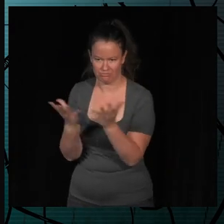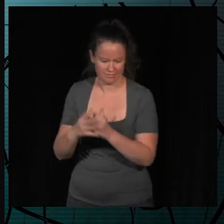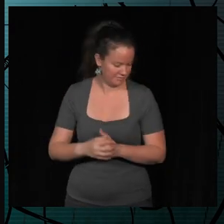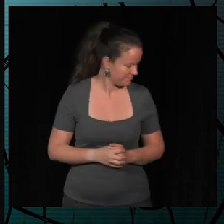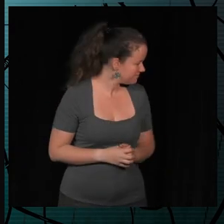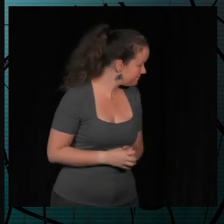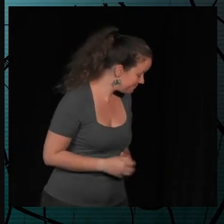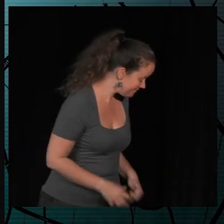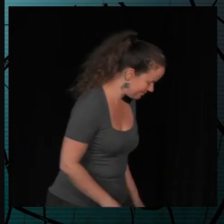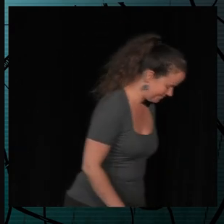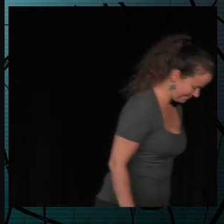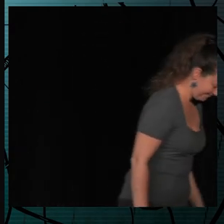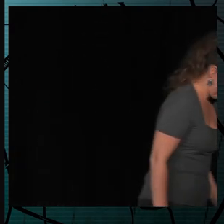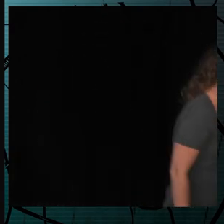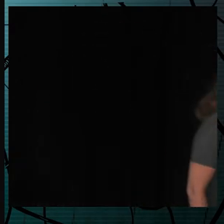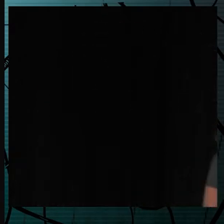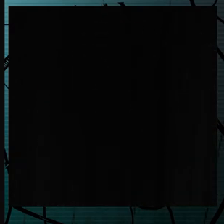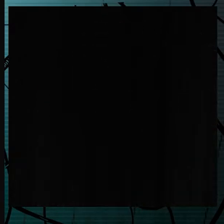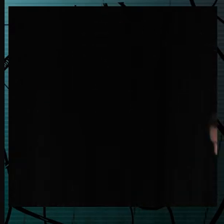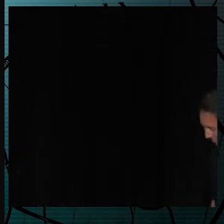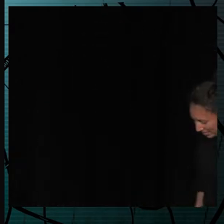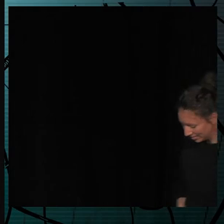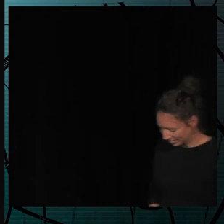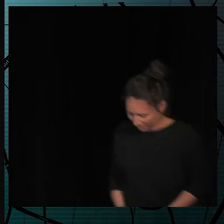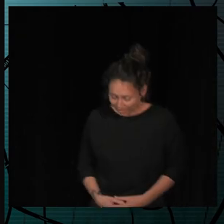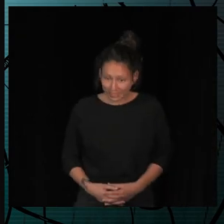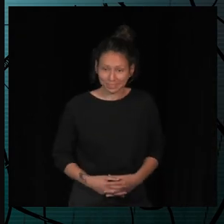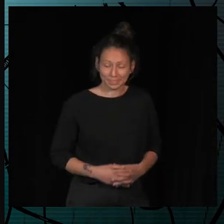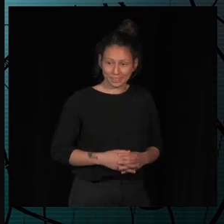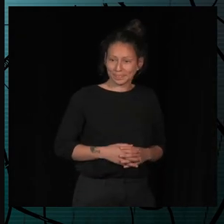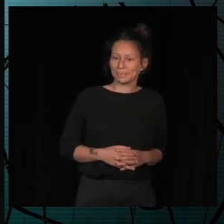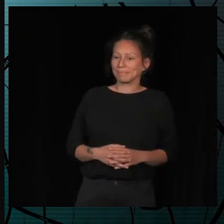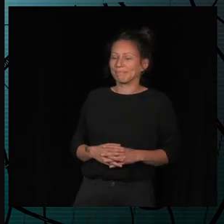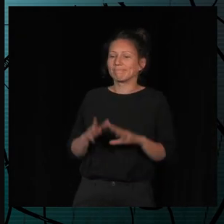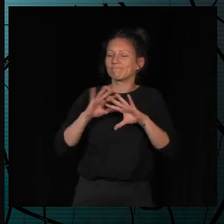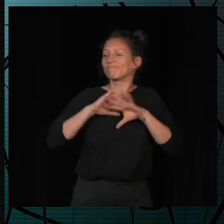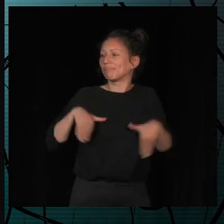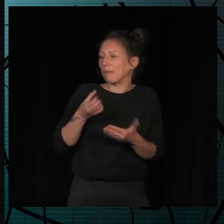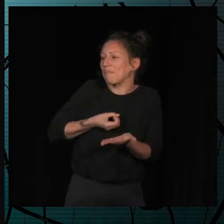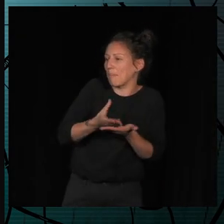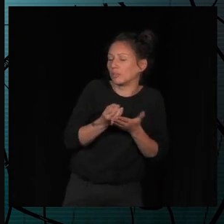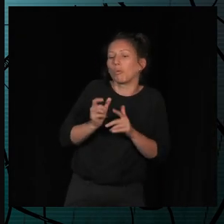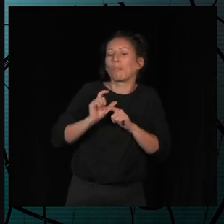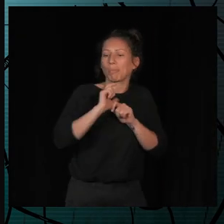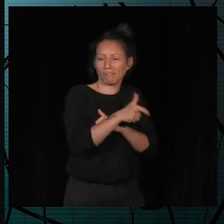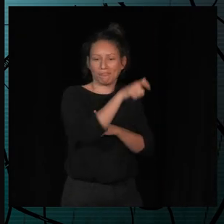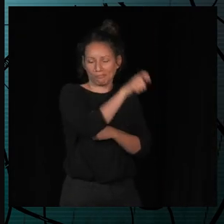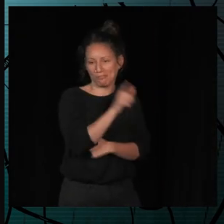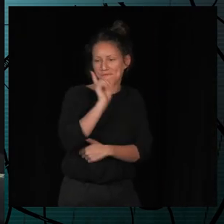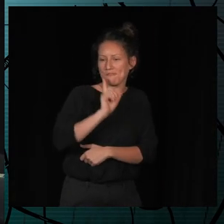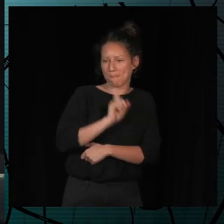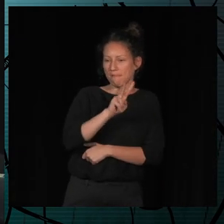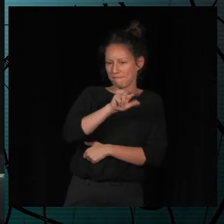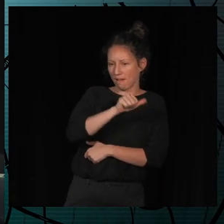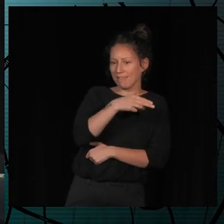dernière petite précision avant de de donner la parole à à Vanessa Lalo dans un premier temps donc qui est psychologue